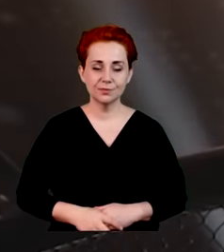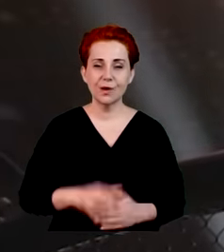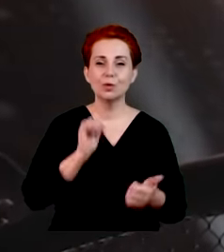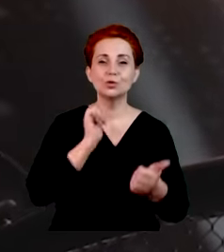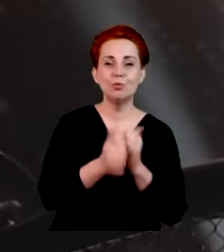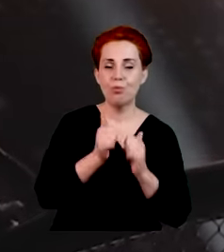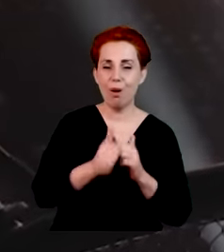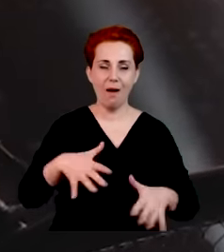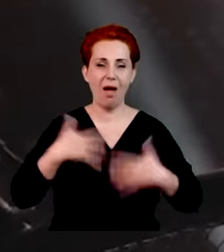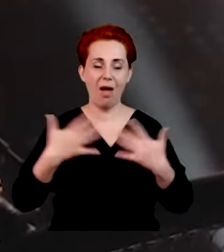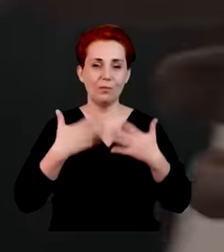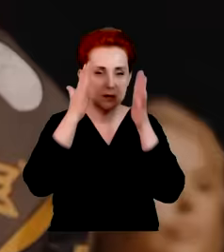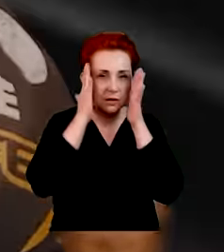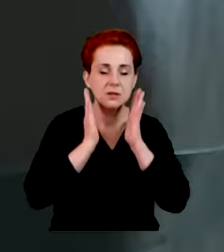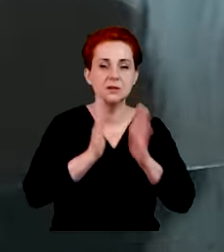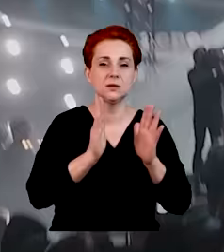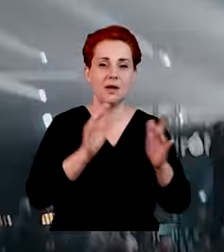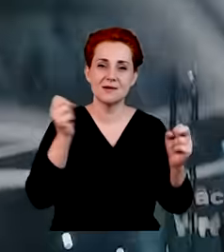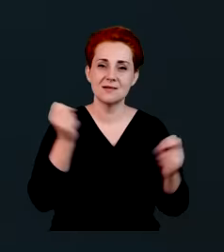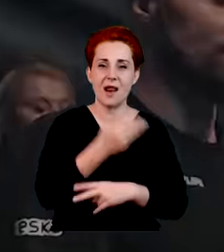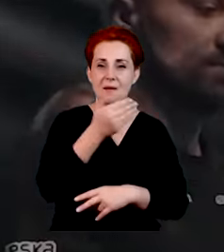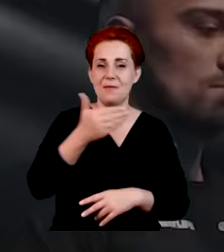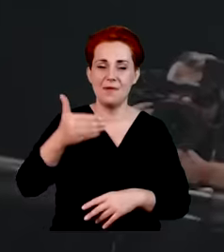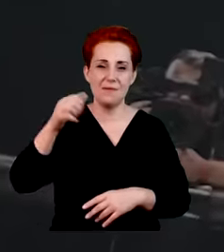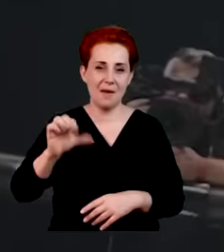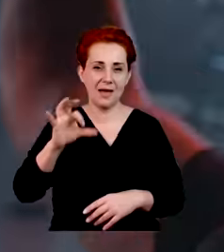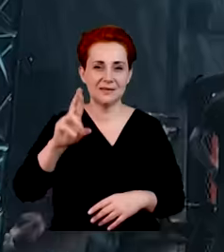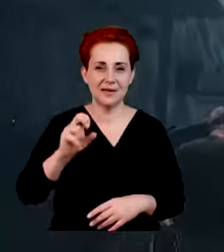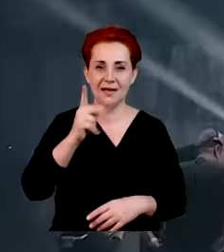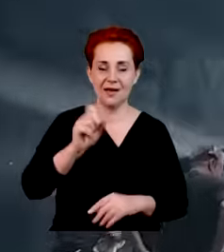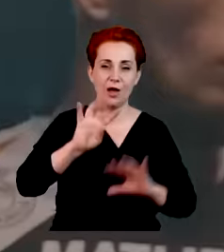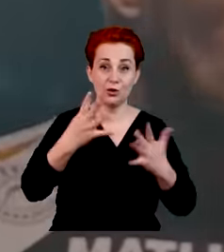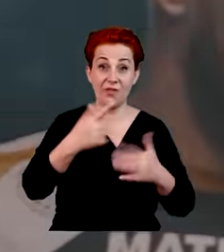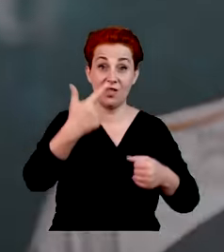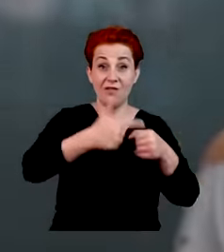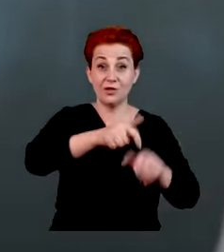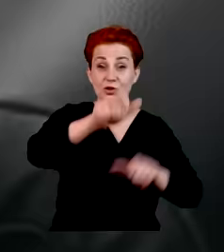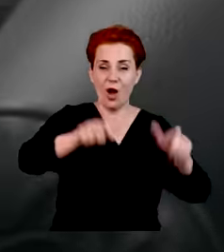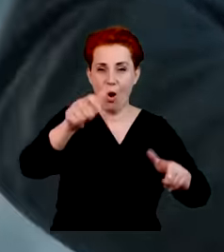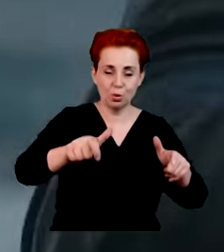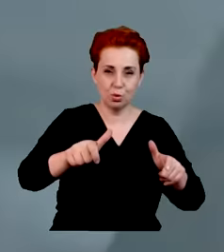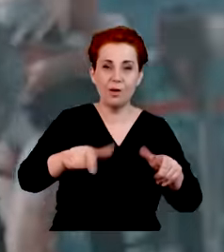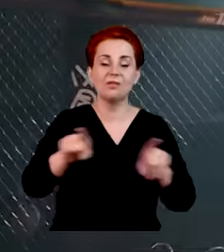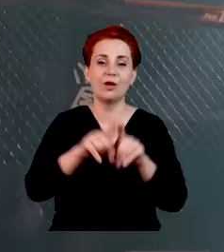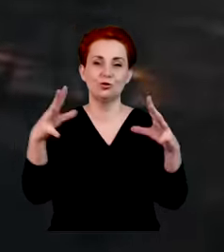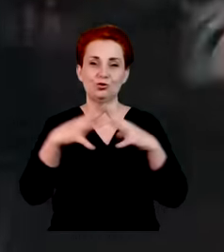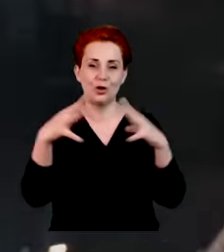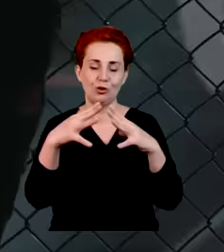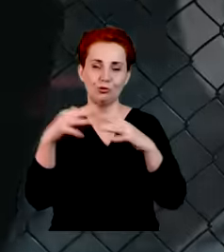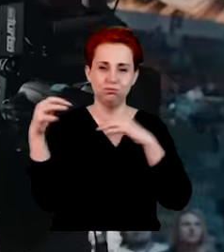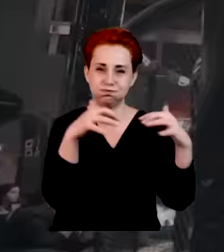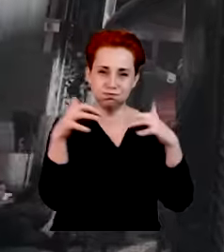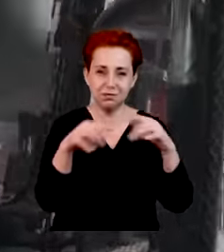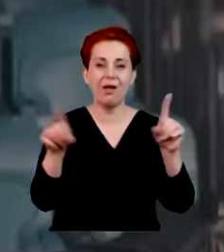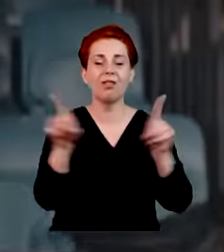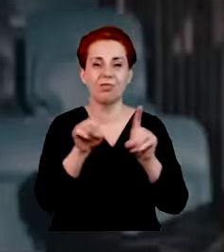poświęcenie gala MMA strive 9 20 zawodników 10 pojedynków niezwykłe wydarzenie